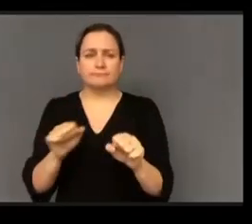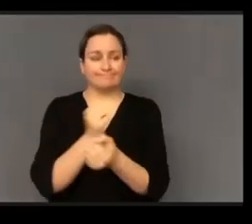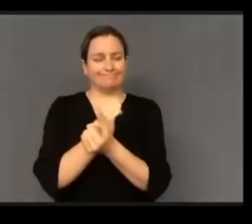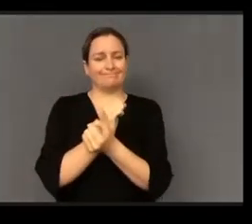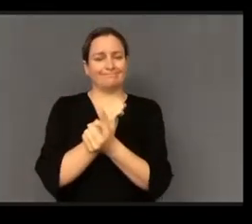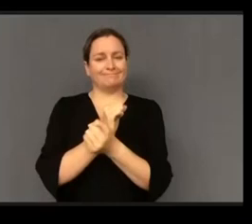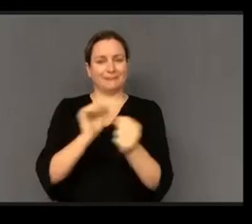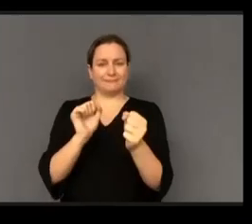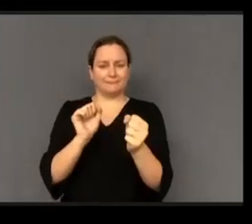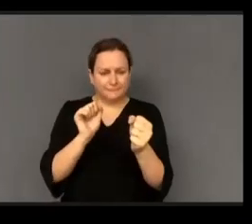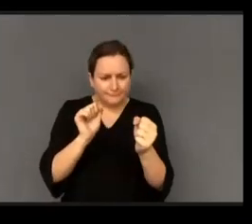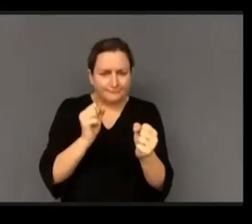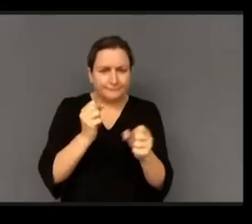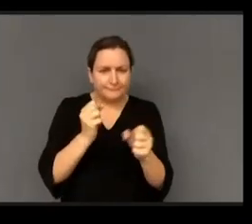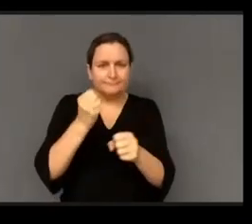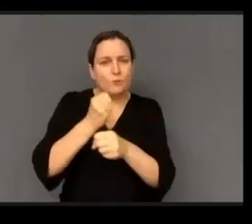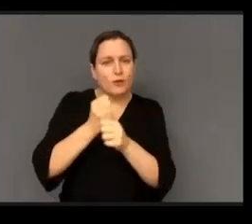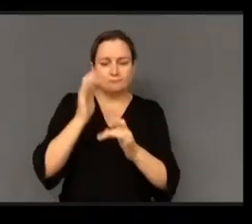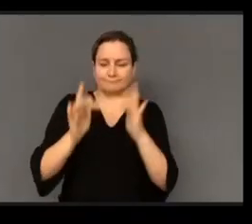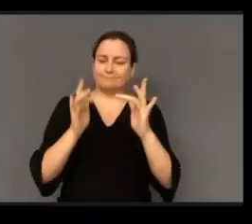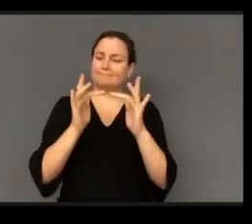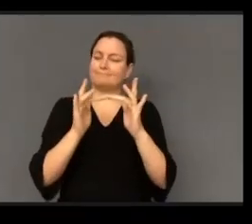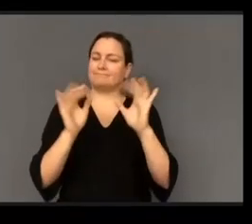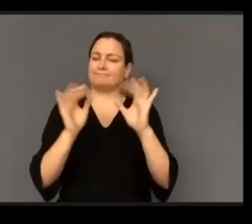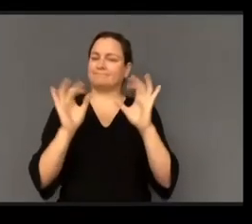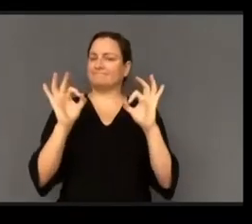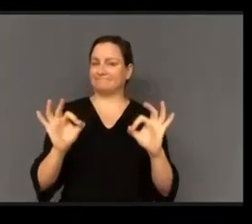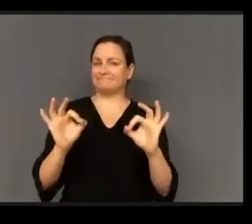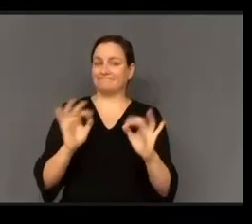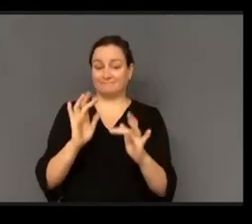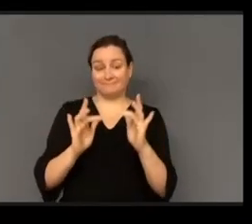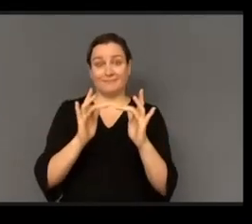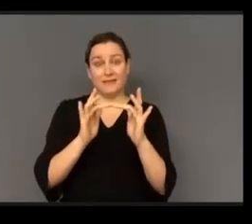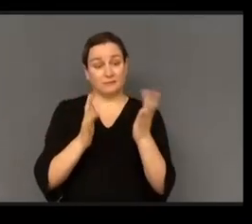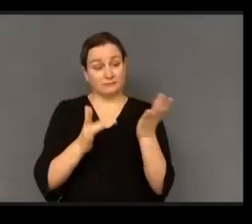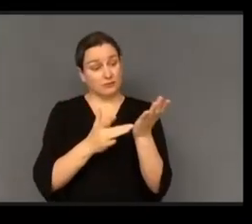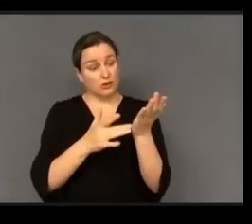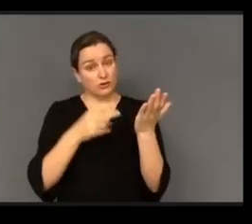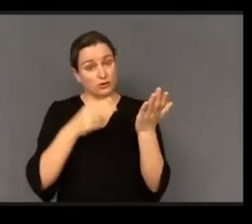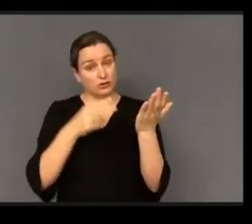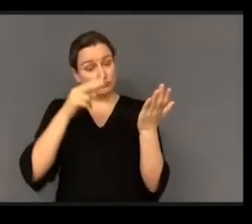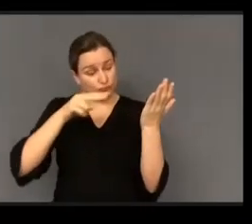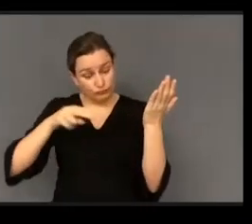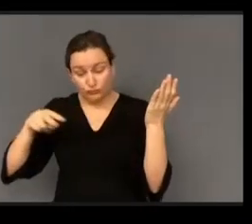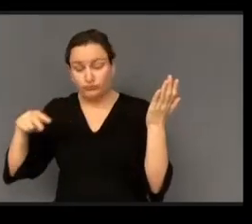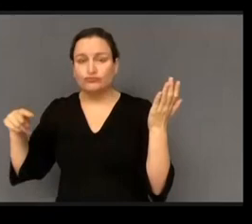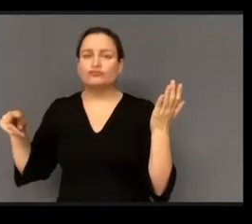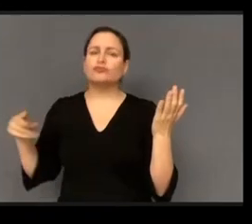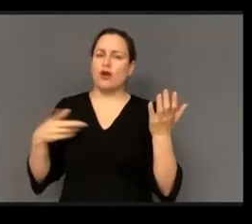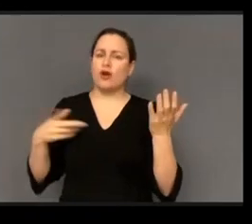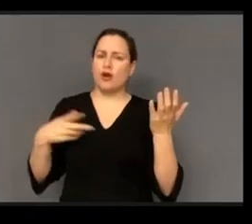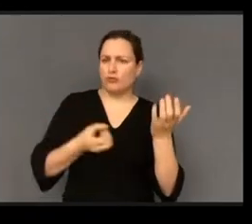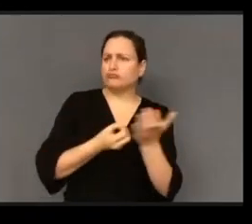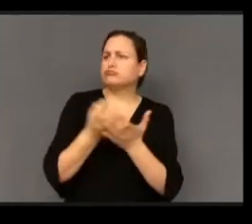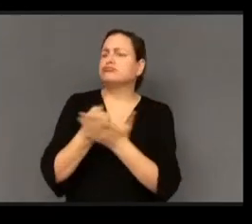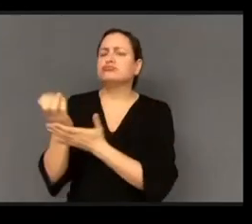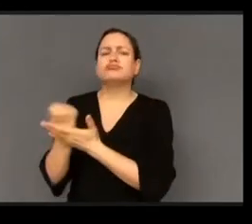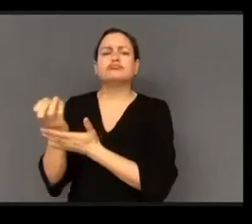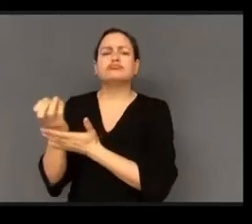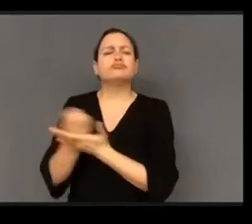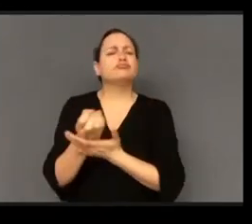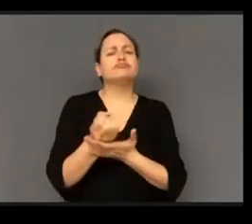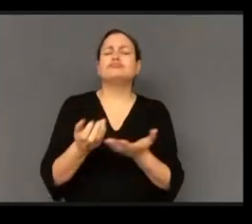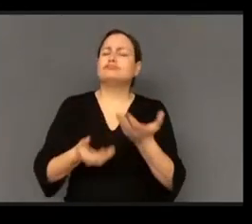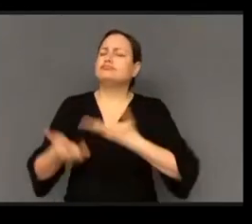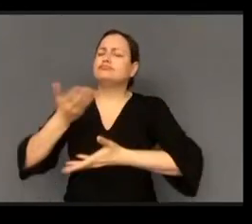联网，从而能够有效的促进DFFT 数据的可信赖和自